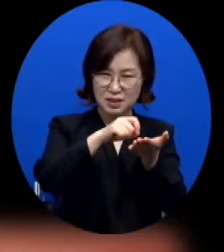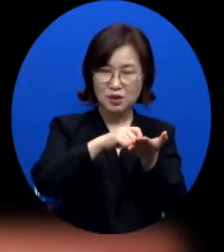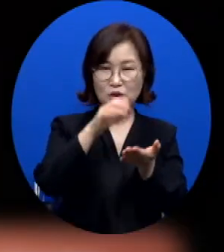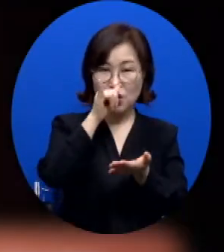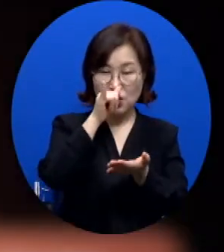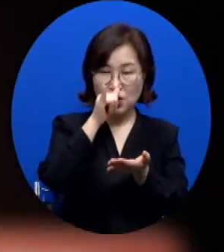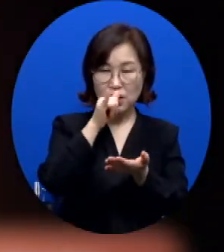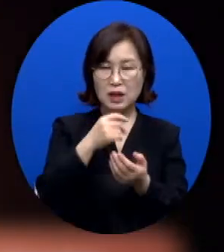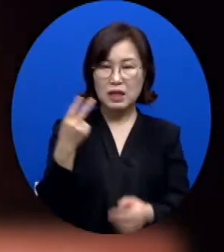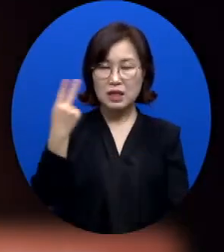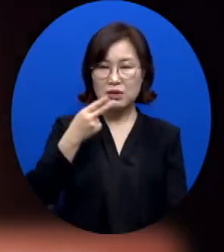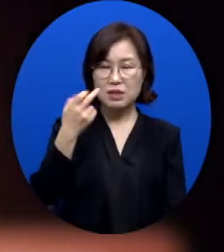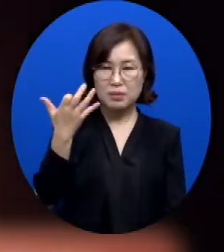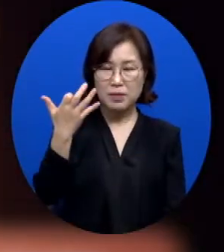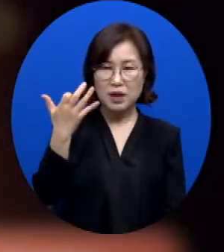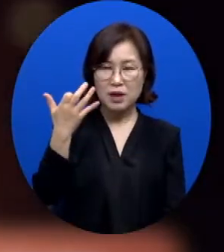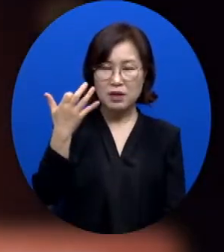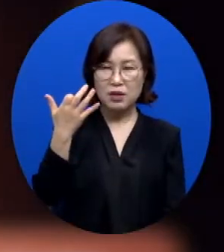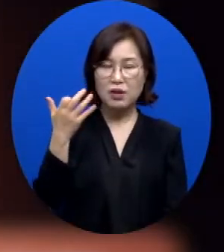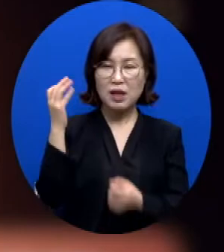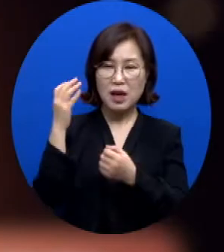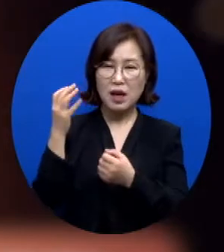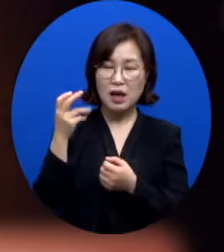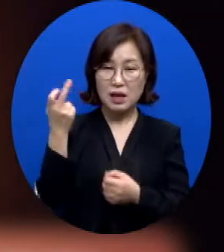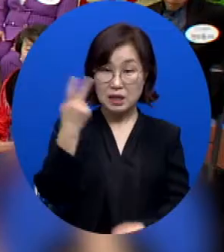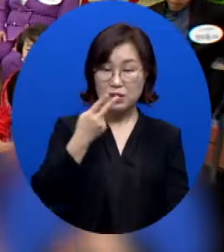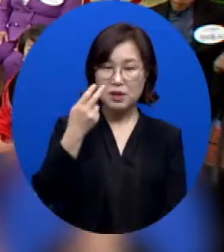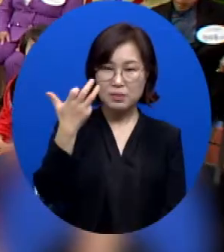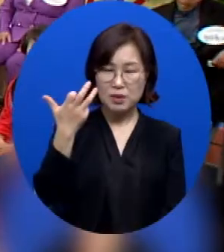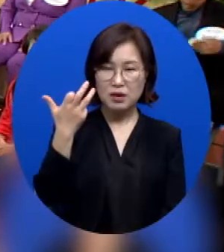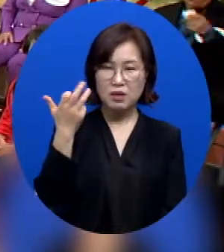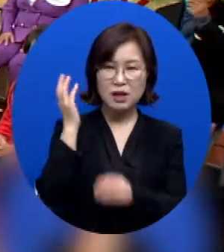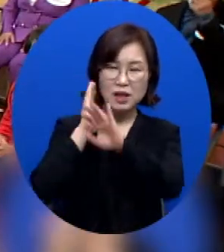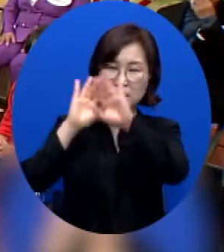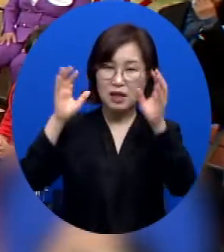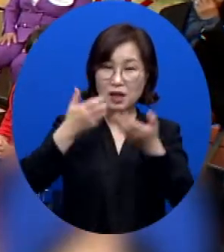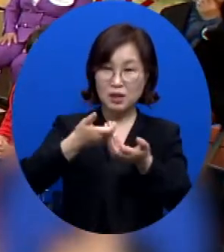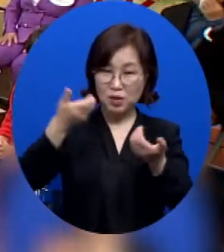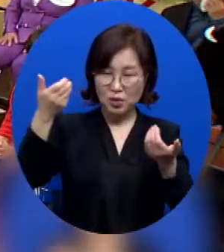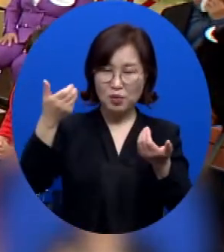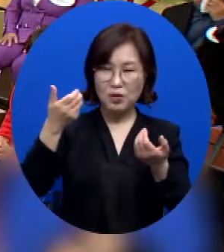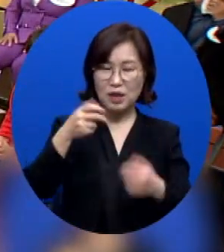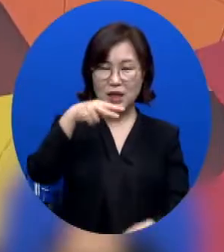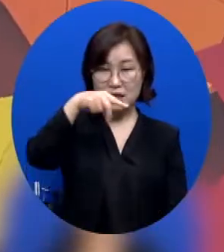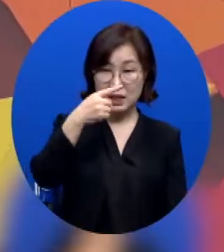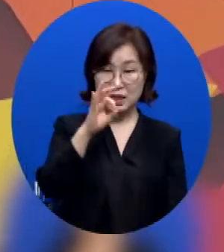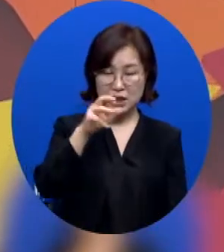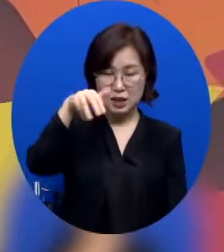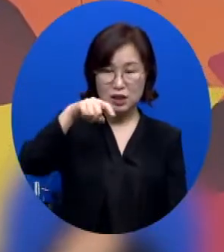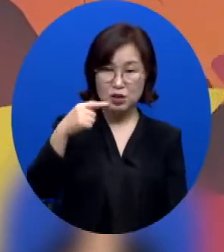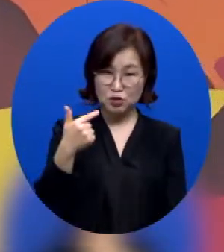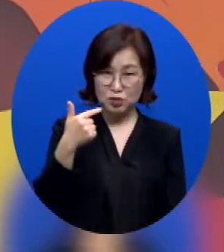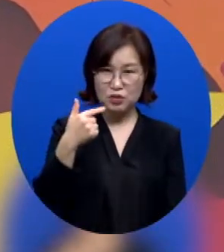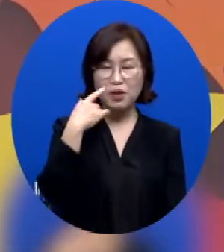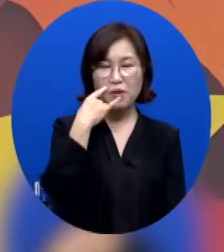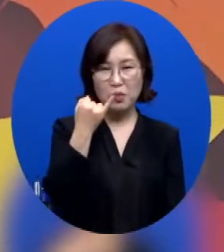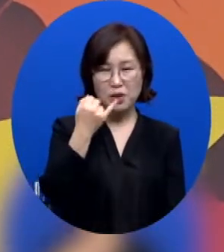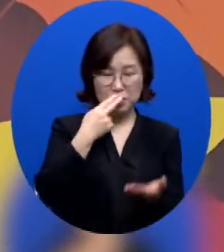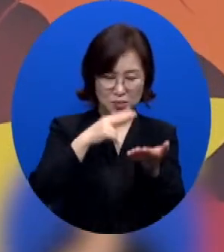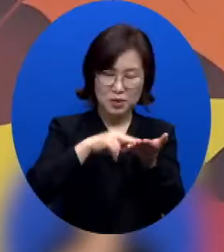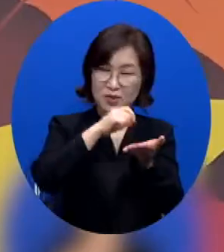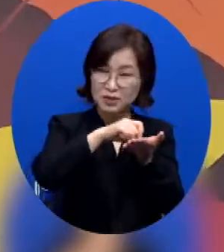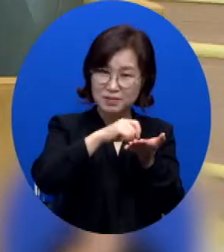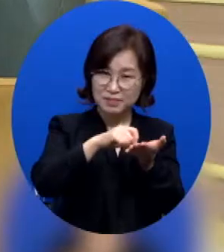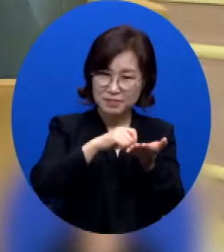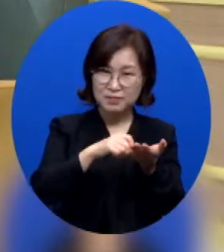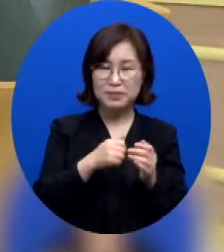2018년 추수감사주일에 하나님 품에 안긴 승준찬군. 준찬군의 엄마가 CTS에 보낸 편지가 소개됐습니다.